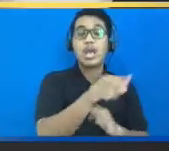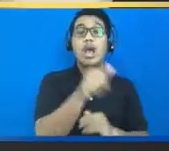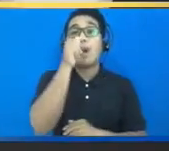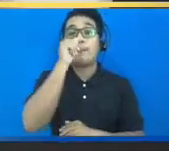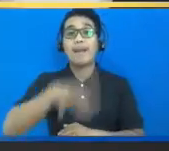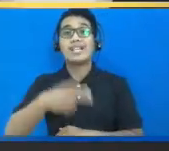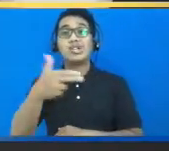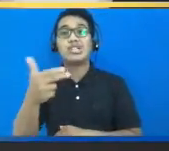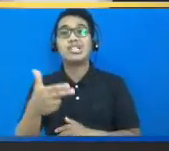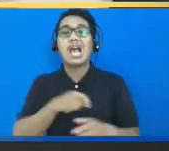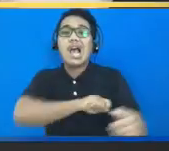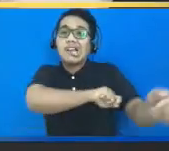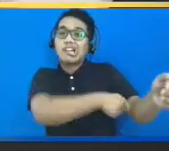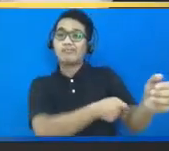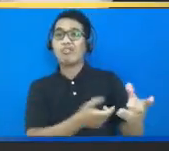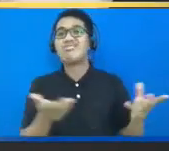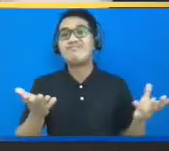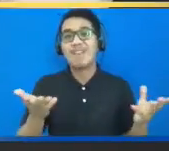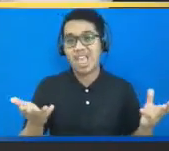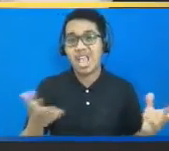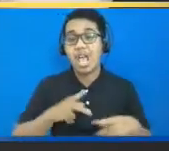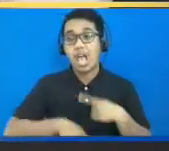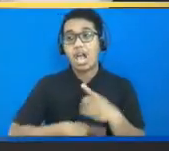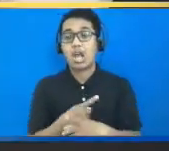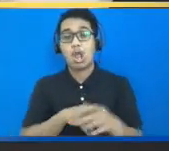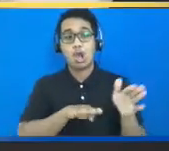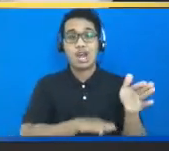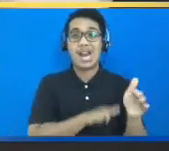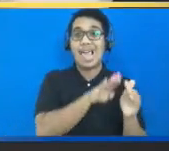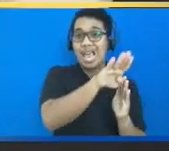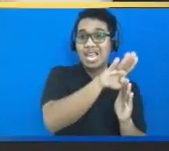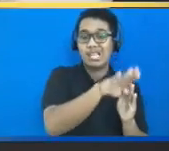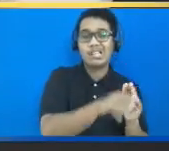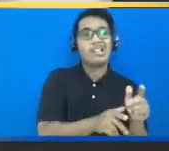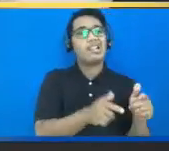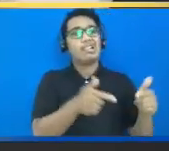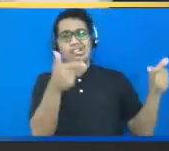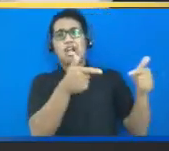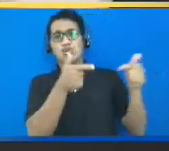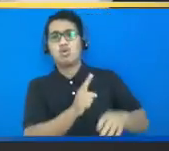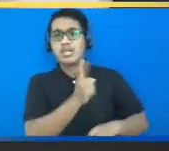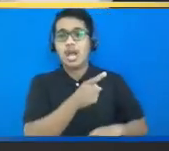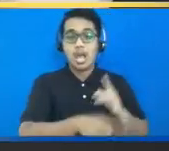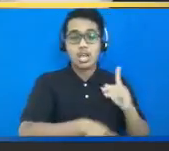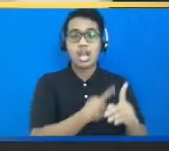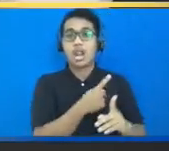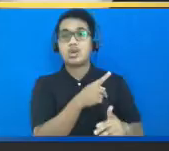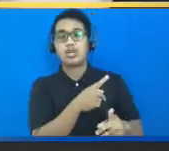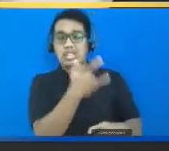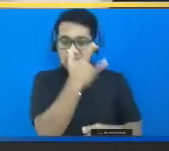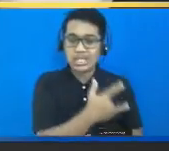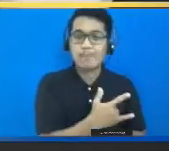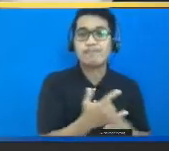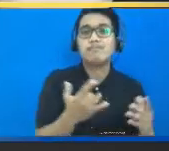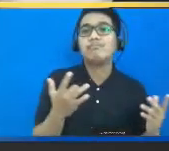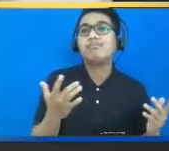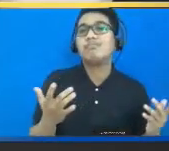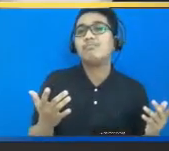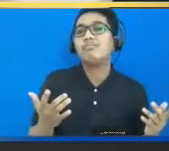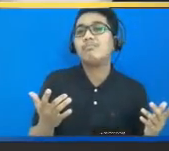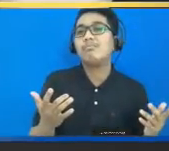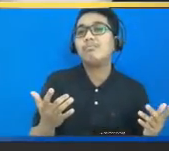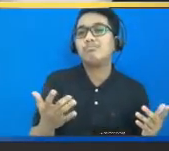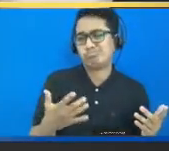gitu karena kalau dia naikin bunga recovery bisa terganggu tapi kalau dia tidak naikin bunga freezer pada esensinya